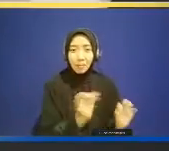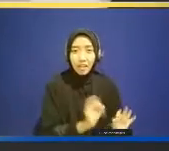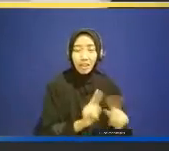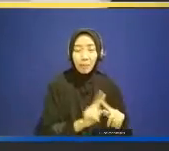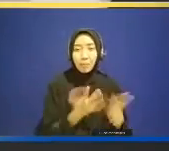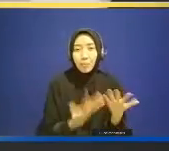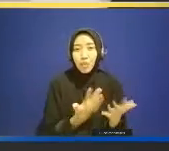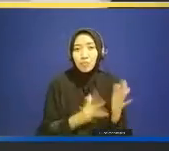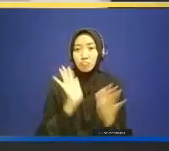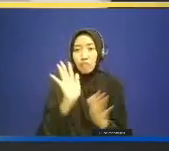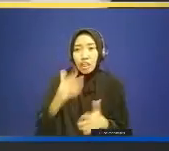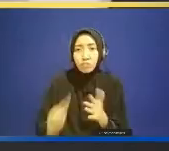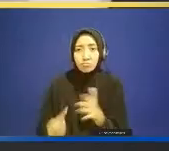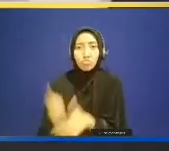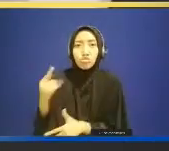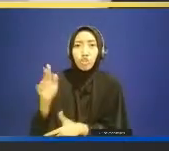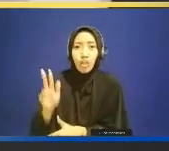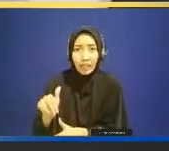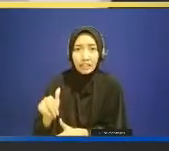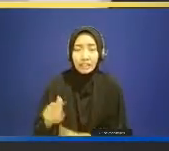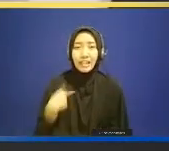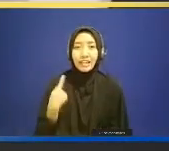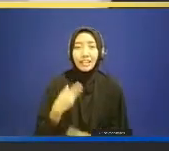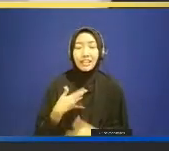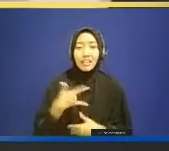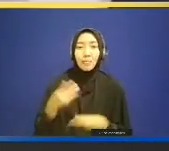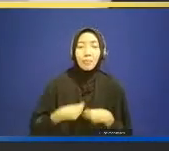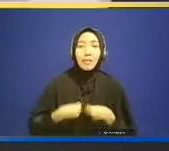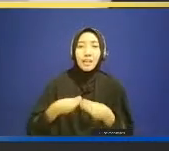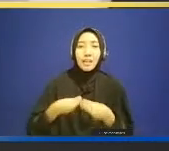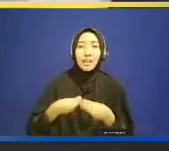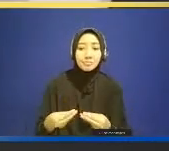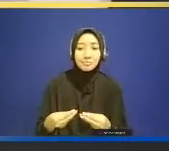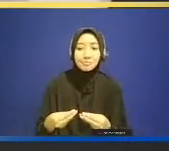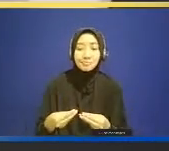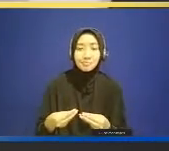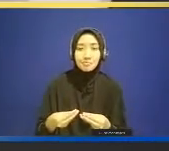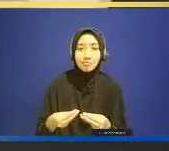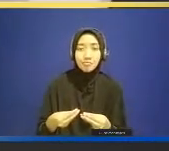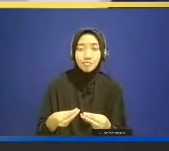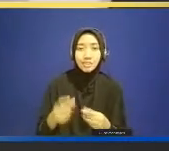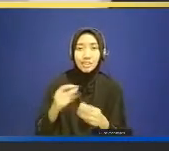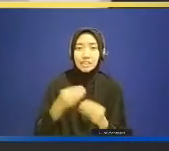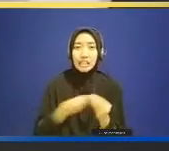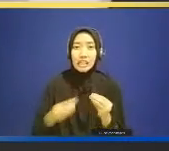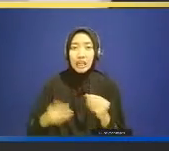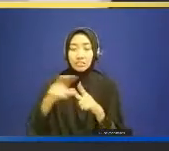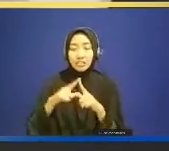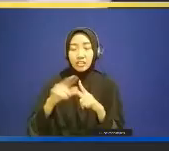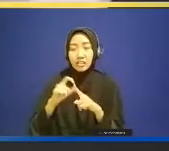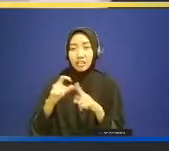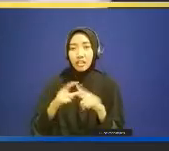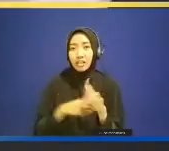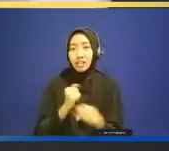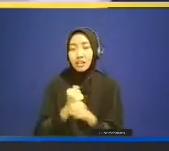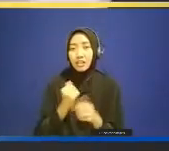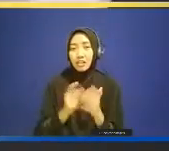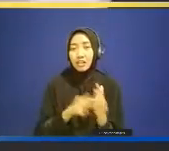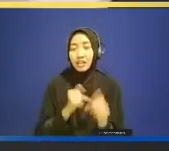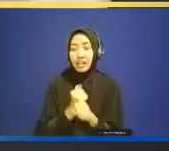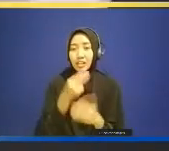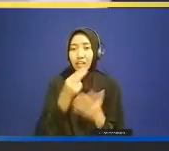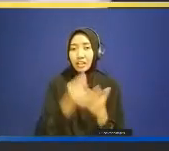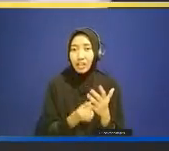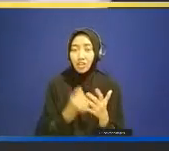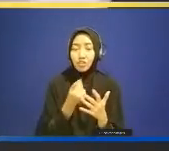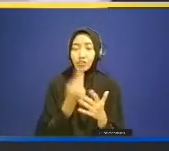nanti muncul gitu ya dari situ kita tetap memberikan dari ke jangan kita tangan adalah cadangan yang tepid memberikan